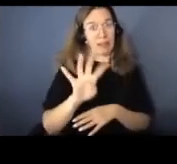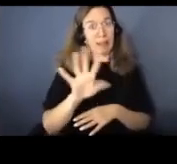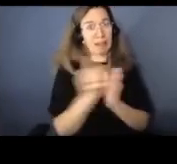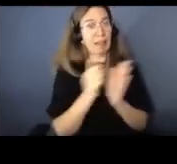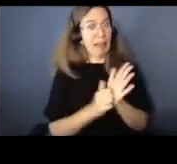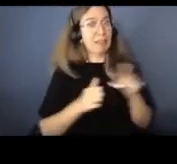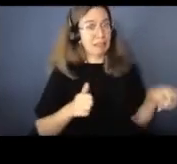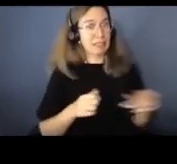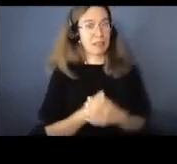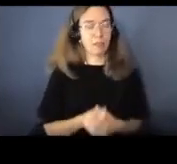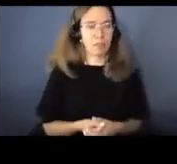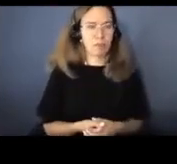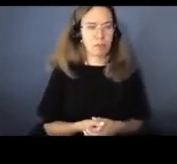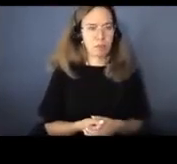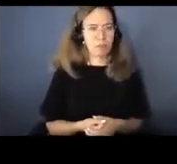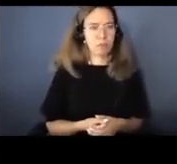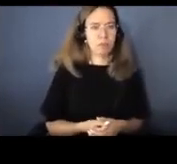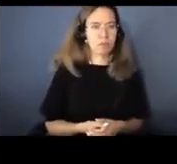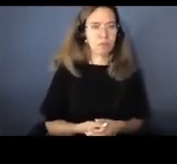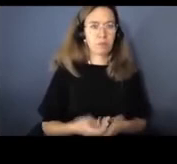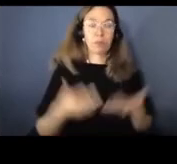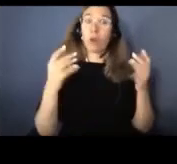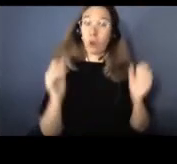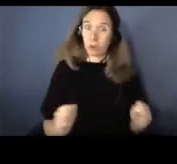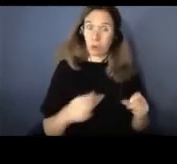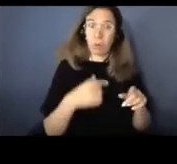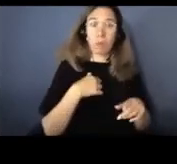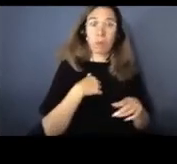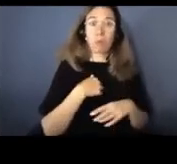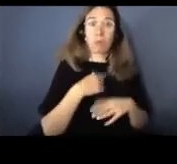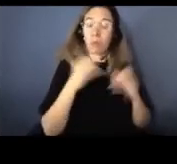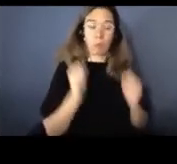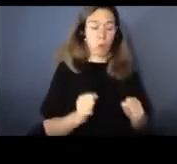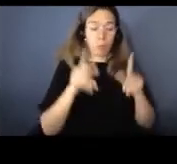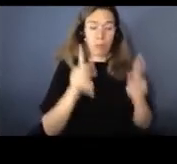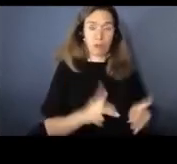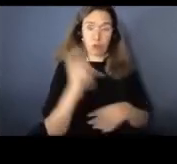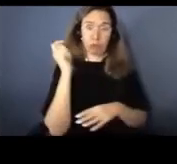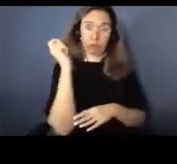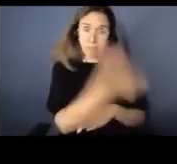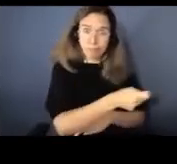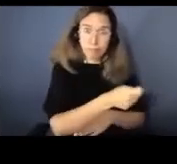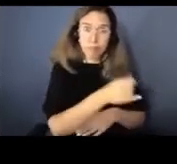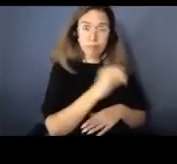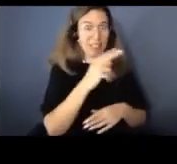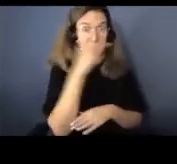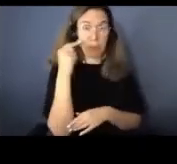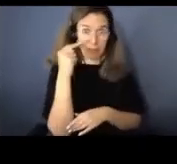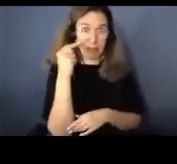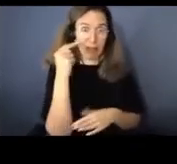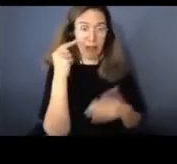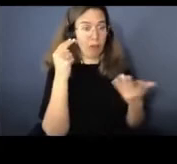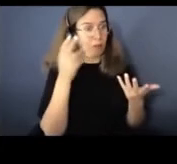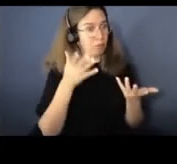que techniquement, toute personne peut poursuivre pour une infraction criminelle. C'est un